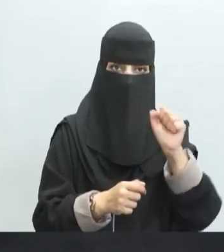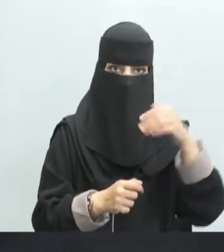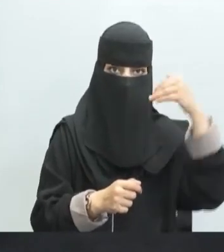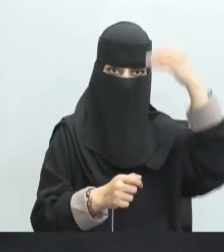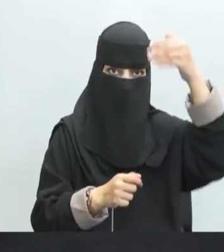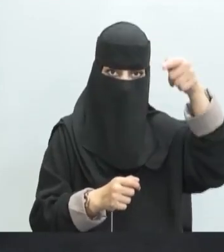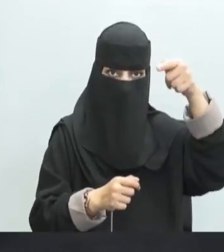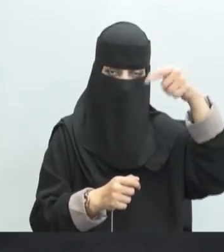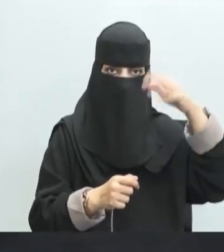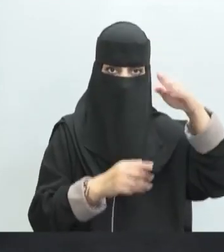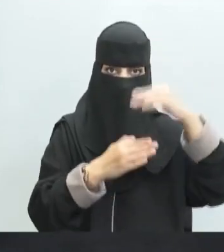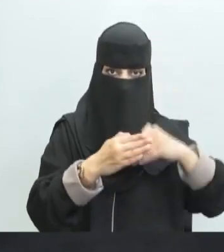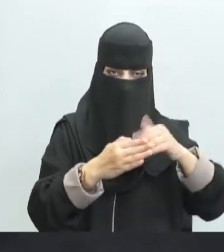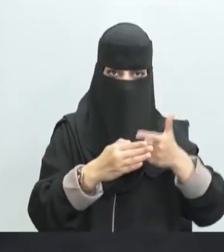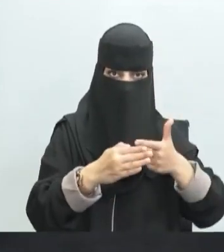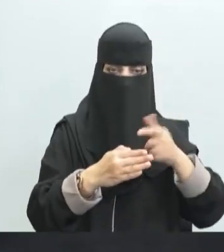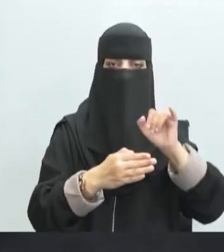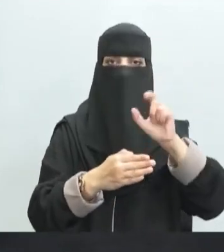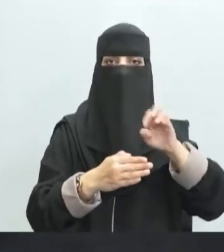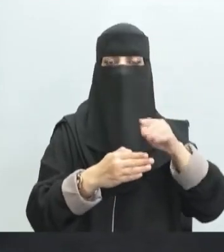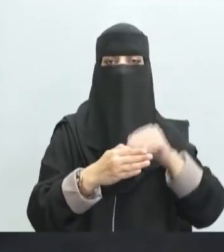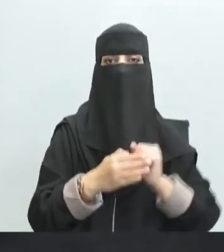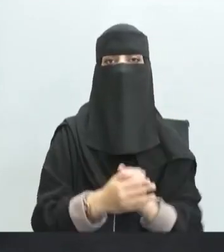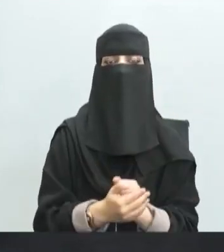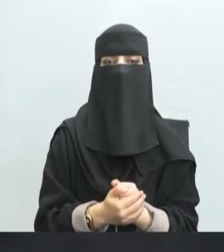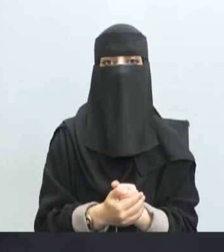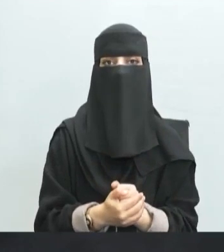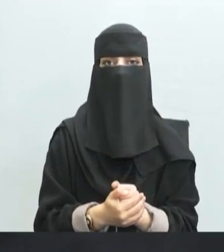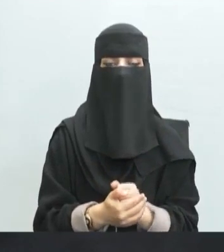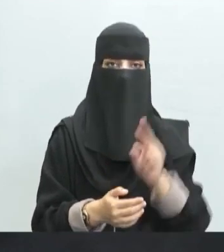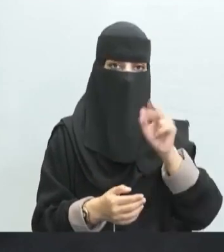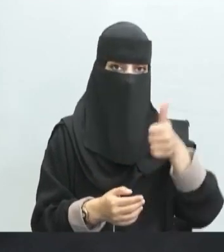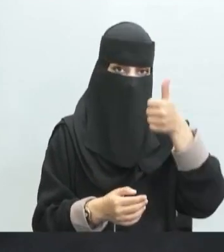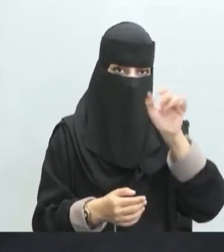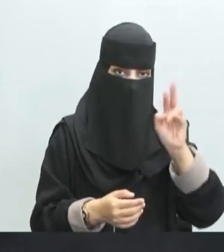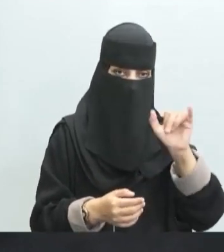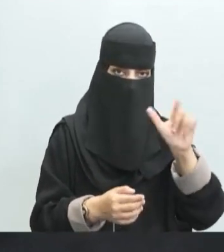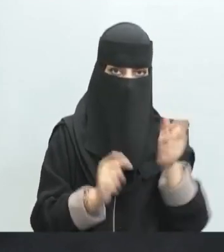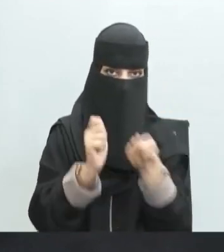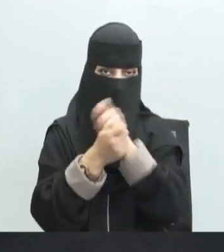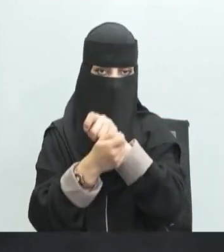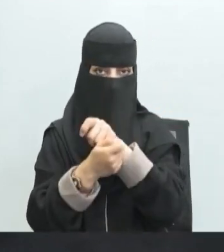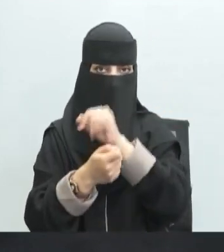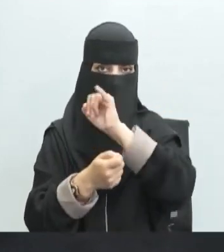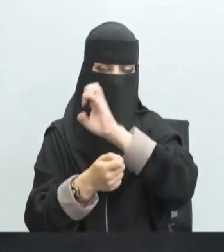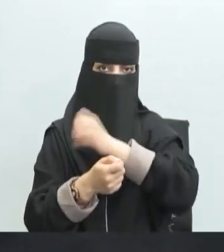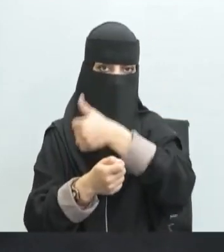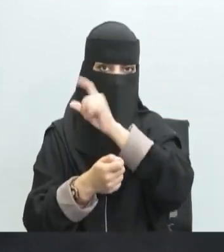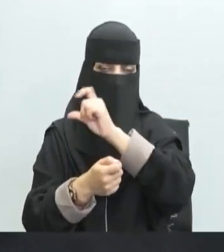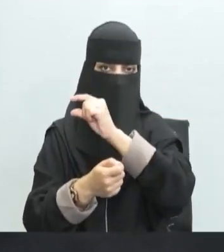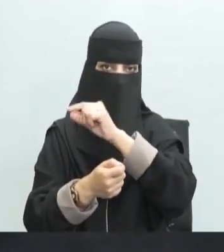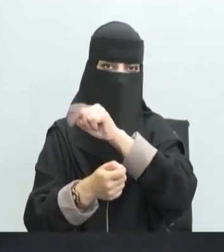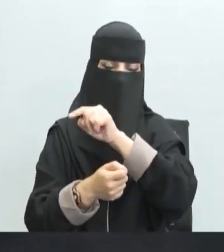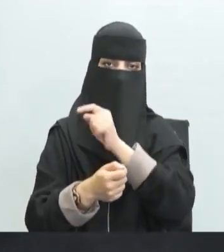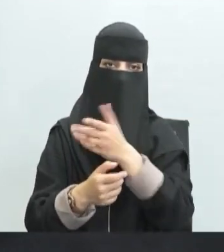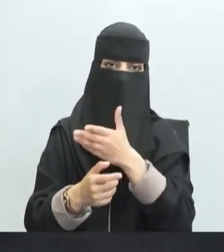المقابل هو اللي في البسط والكوساين المجاور هو اللي في البسط والتان هو المقابل على المجاور يعني كانها حطت